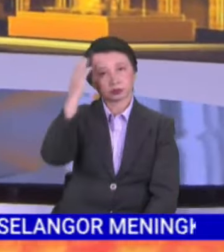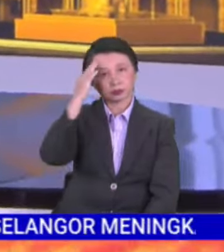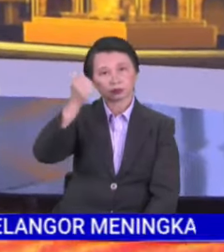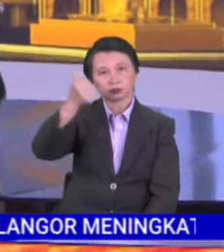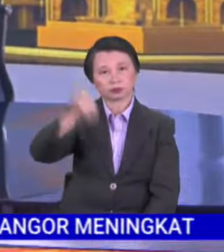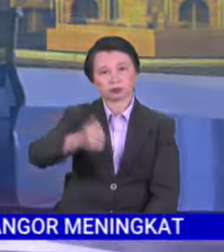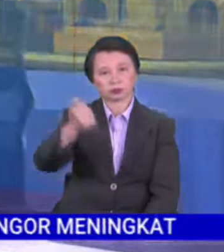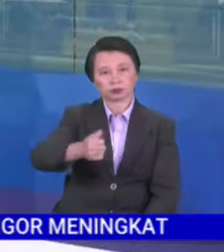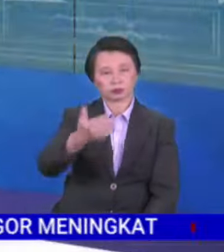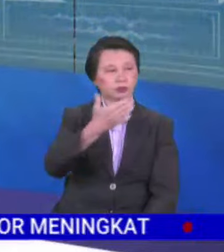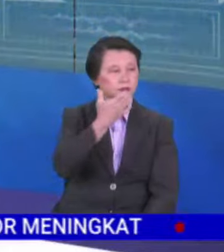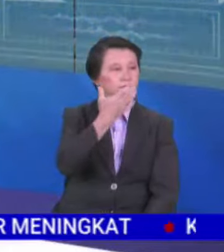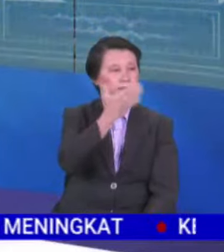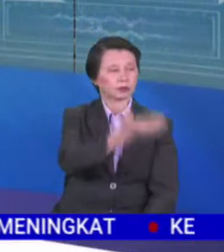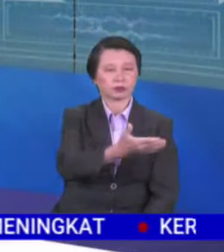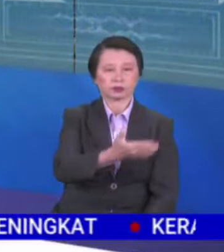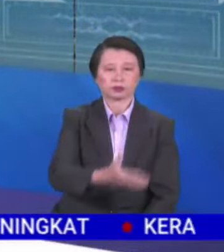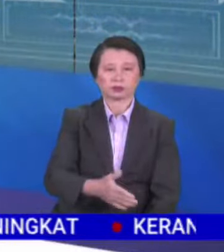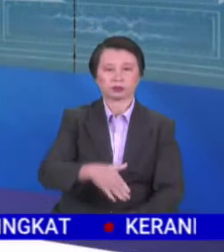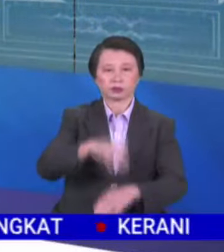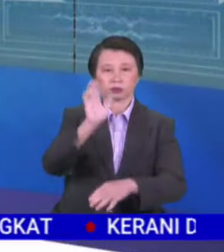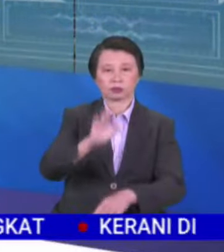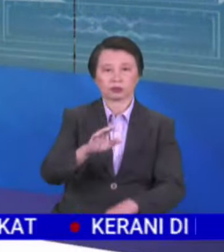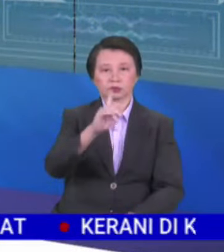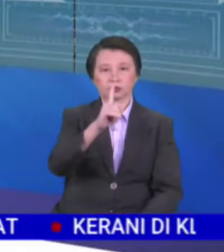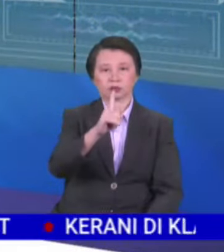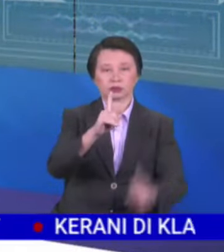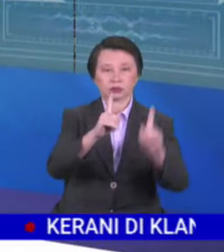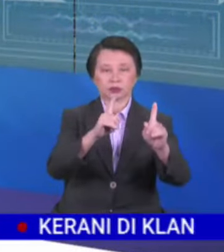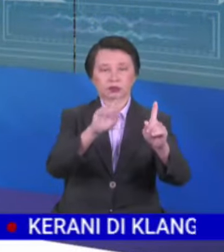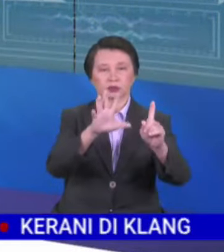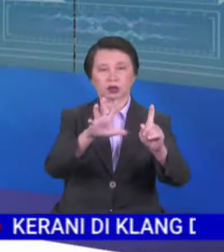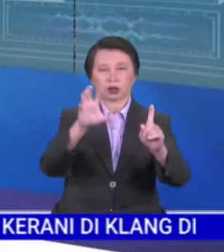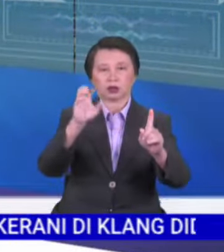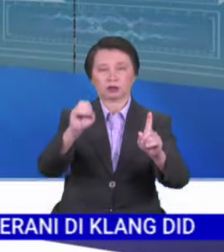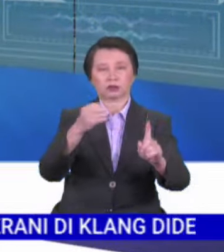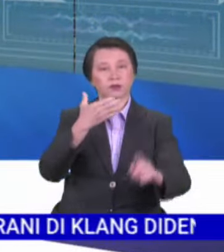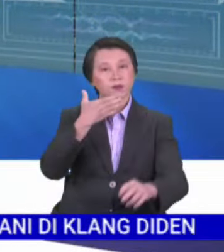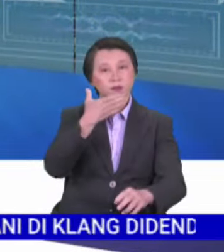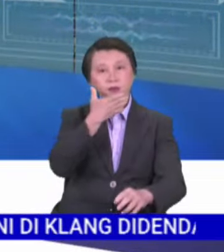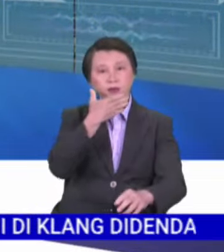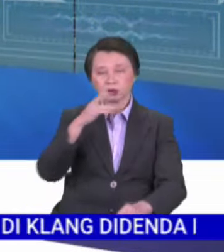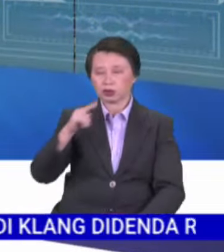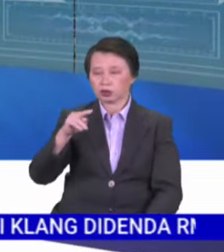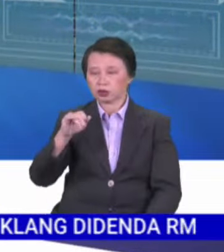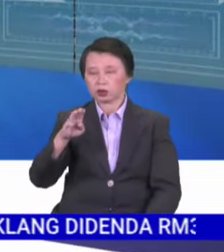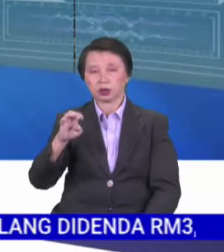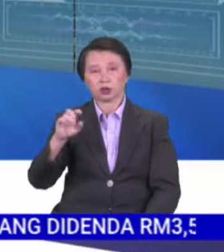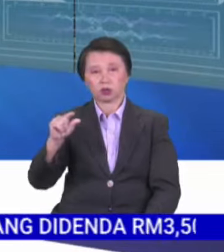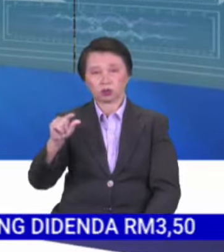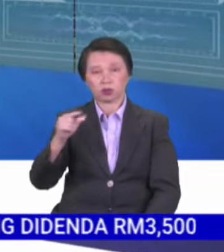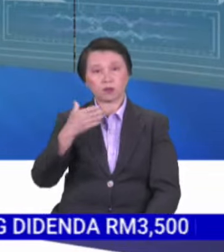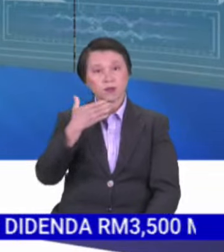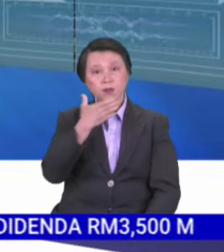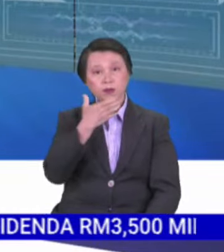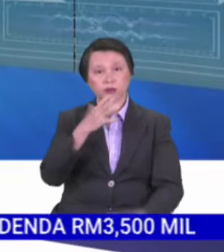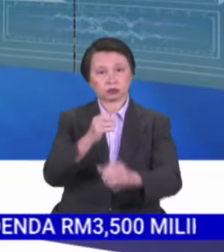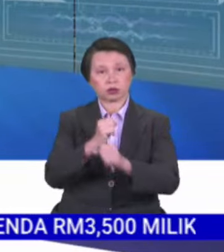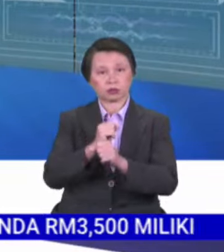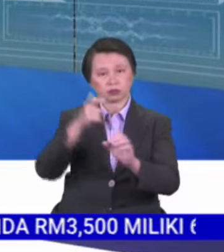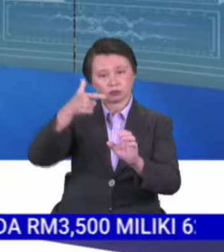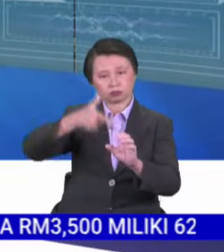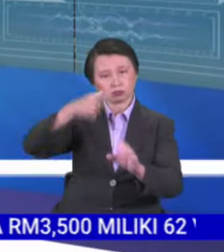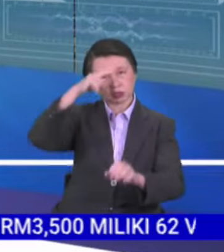Assalamualaikum. Ya, terima kasih. Lebih 150 belia di Nibong Tebal menerima sumbangan minyak hitam secara